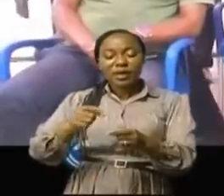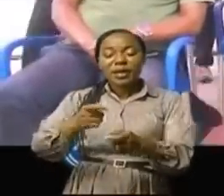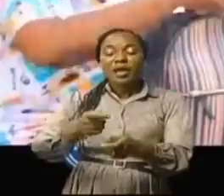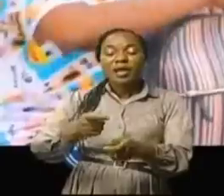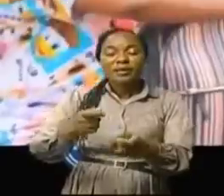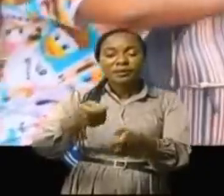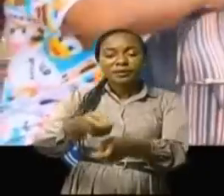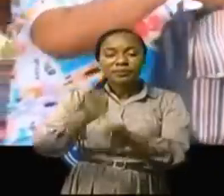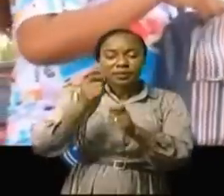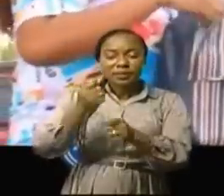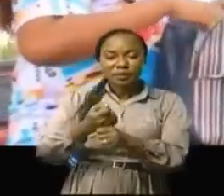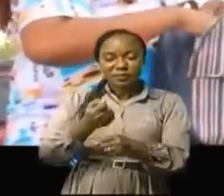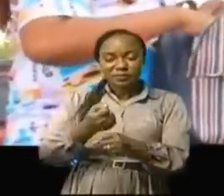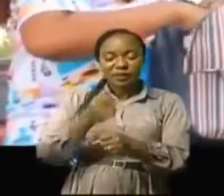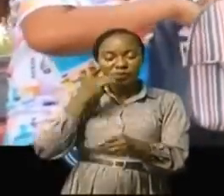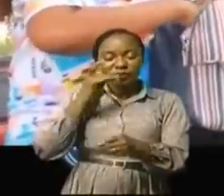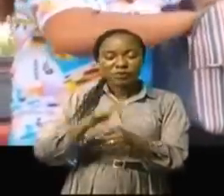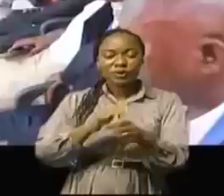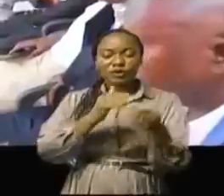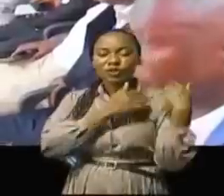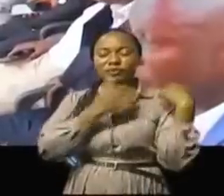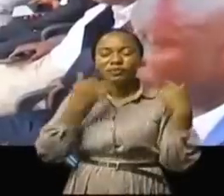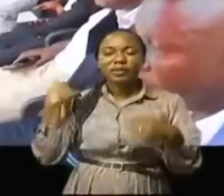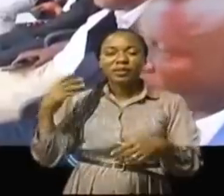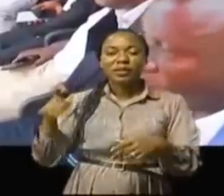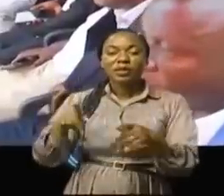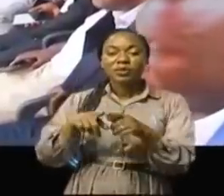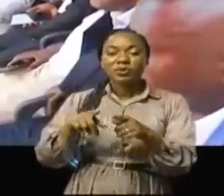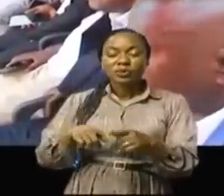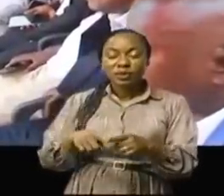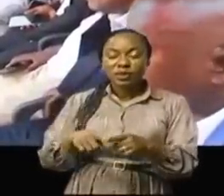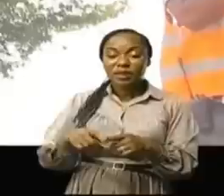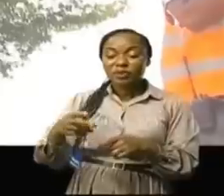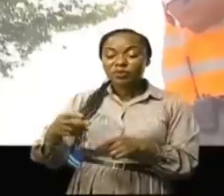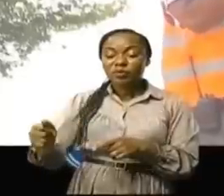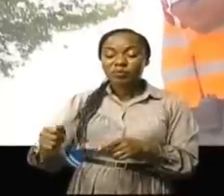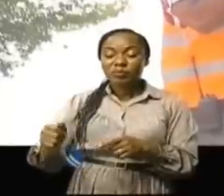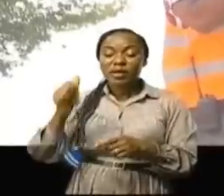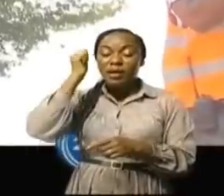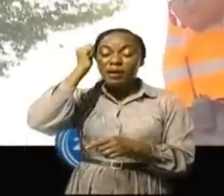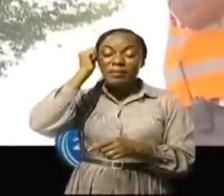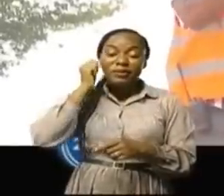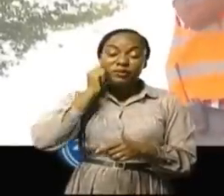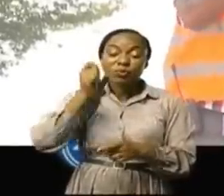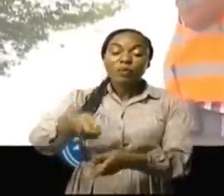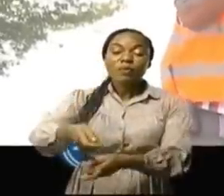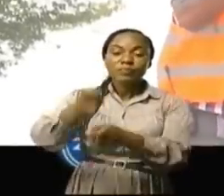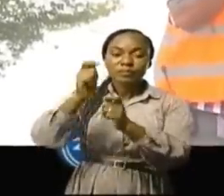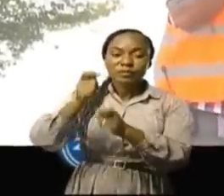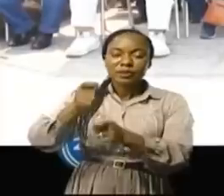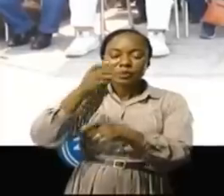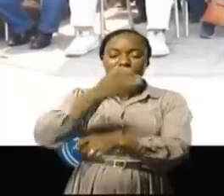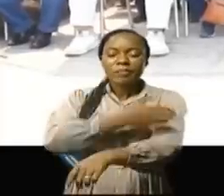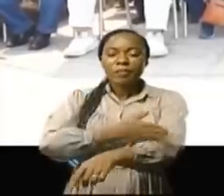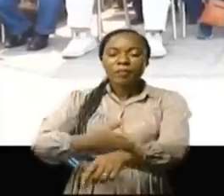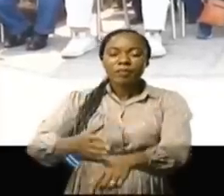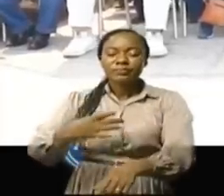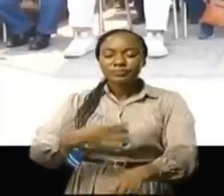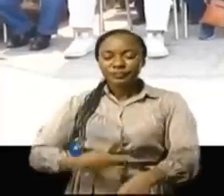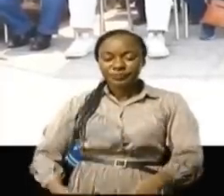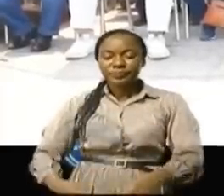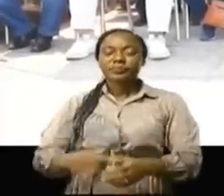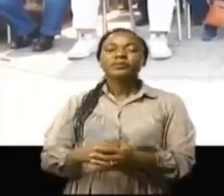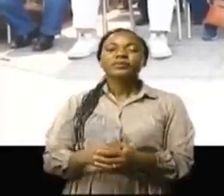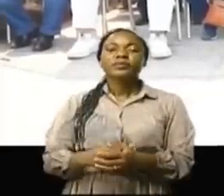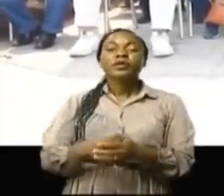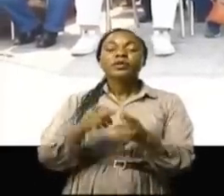Kinkolé, promesse du chef de l'État, et l'achat de bateaux de pêche industriels pour une autosuffisance alimentaire. Adjien